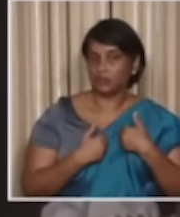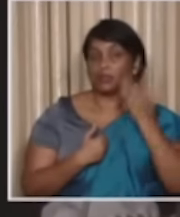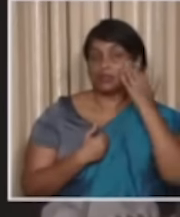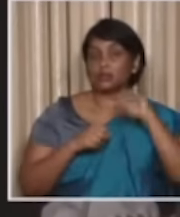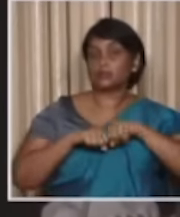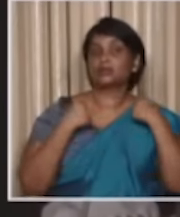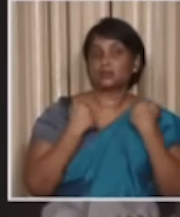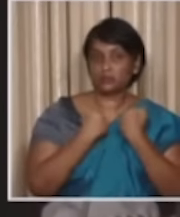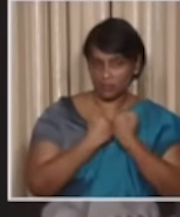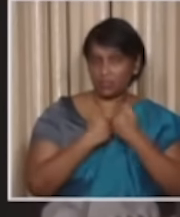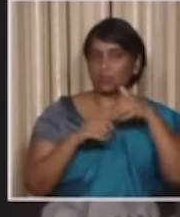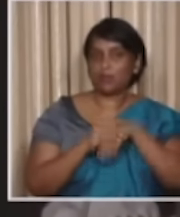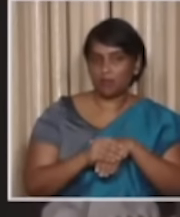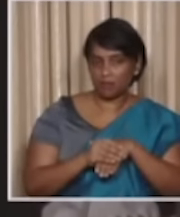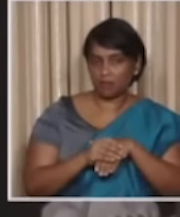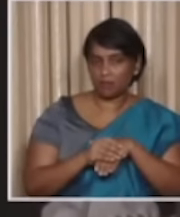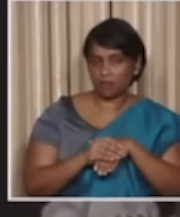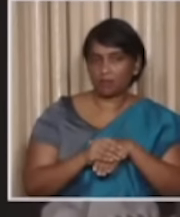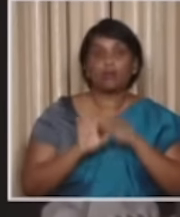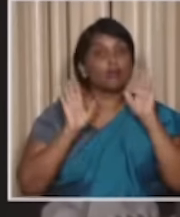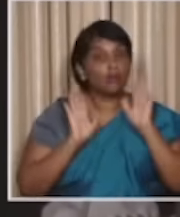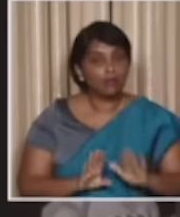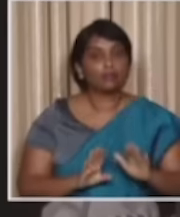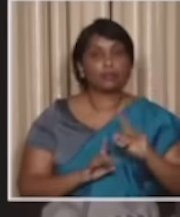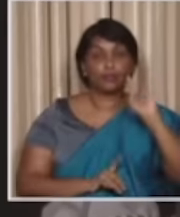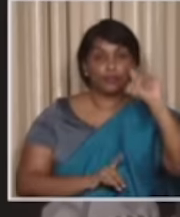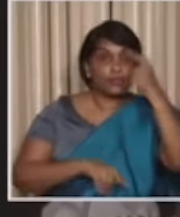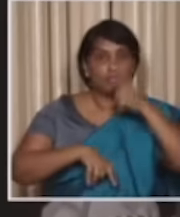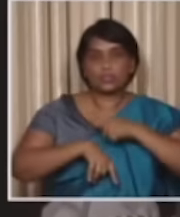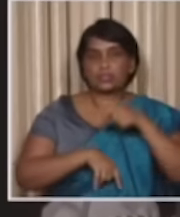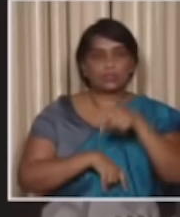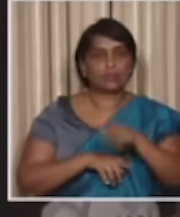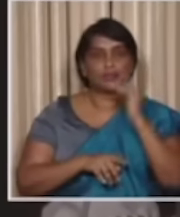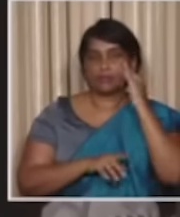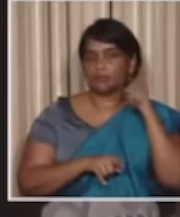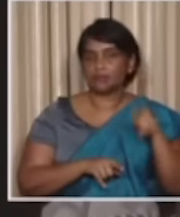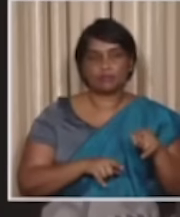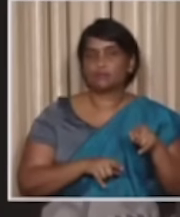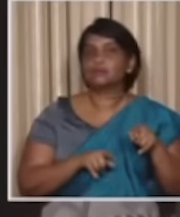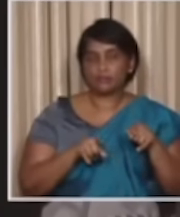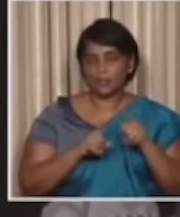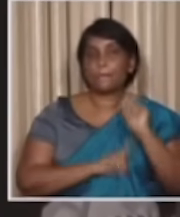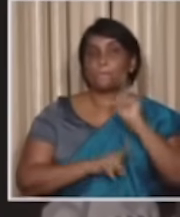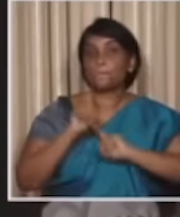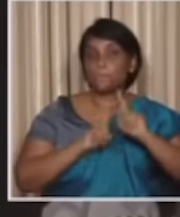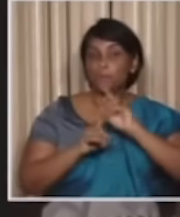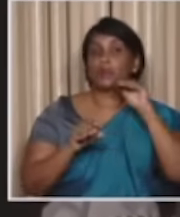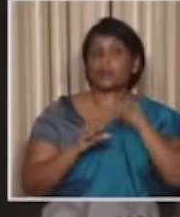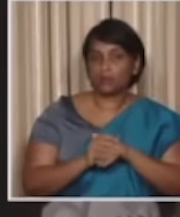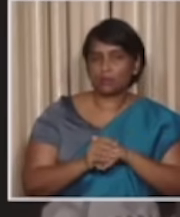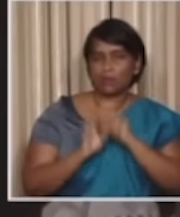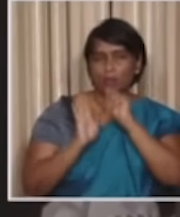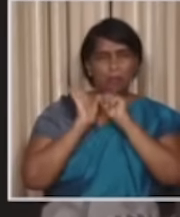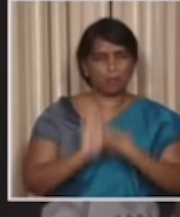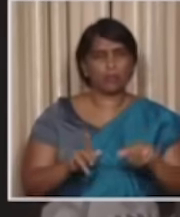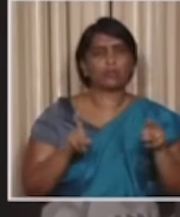කාන්තා සංසන්දේකුත් මේකේ තියෙනවා. නමුත් මේක පළවෙනි පාර නෙමෙයි මේ පාන්ත කාන්තාවන්ට මේ පාර්ලිමේන්තුව තුළ නිගා වෙන